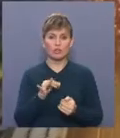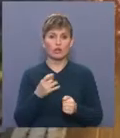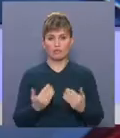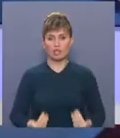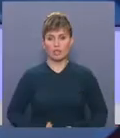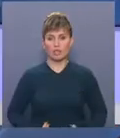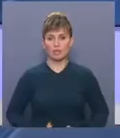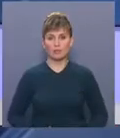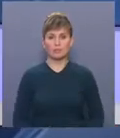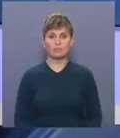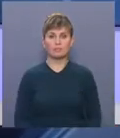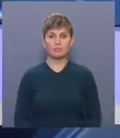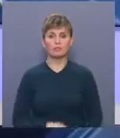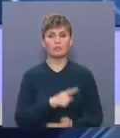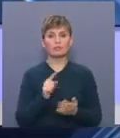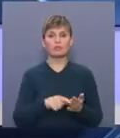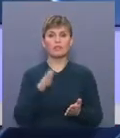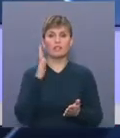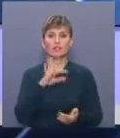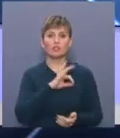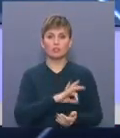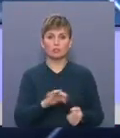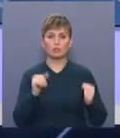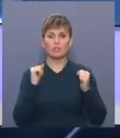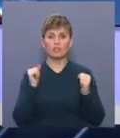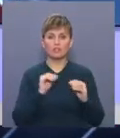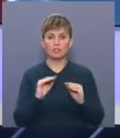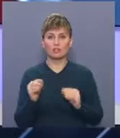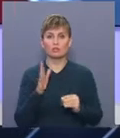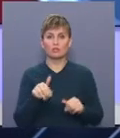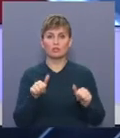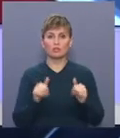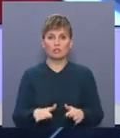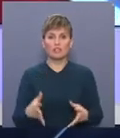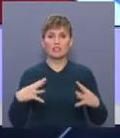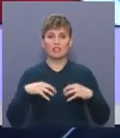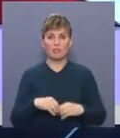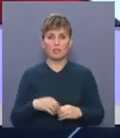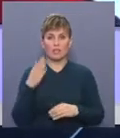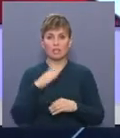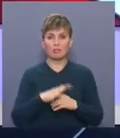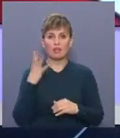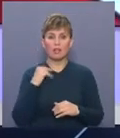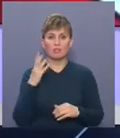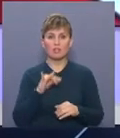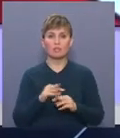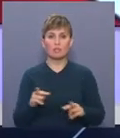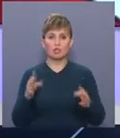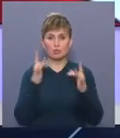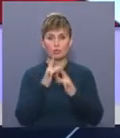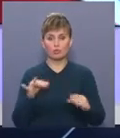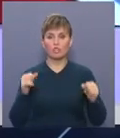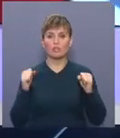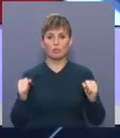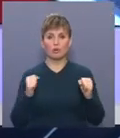жилье. Вопрос дальнейшего использования спортивных сооружений будет решаться совместно Акиматом Алматы и Министерством культуры и